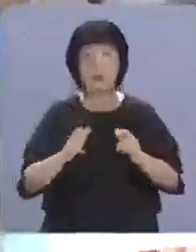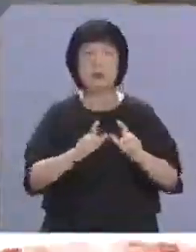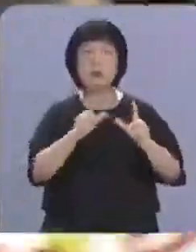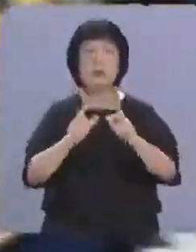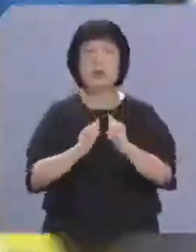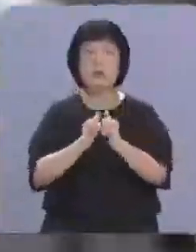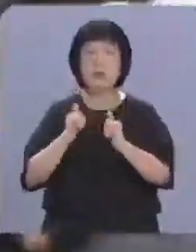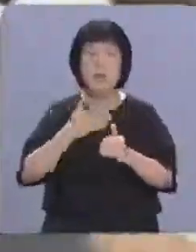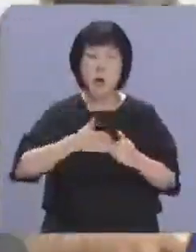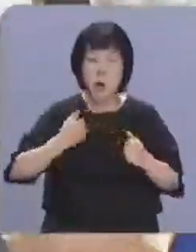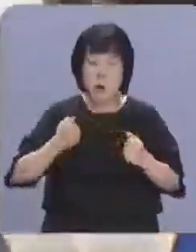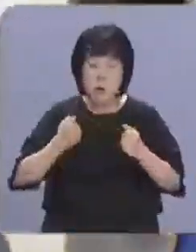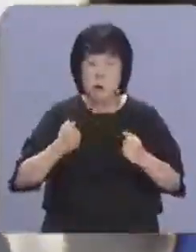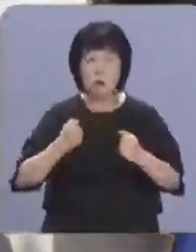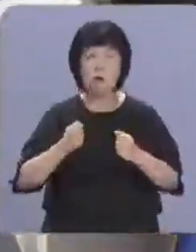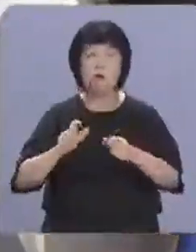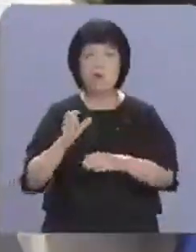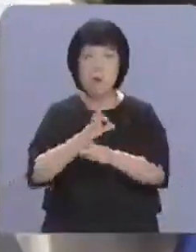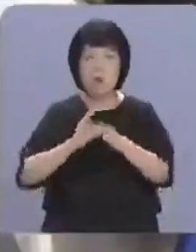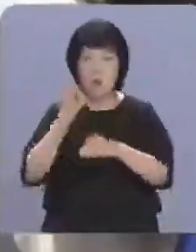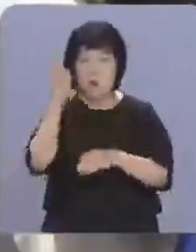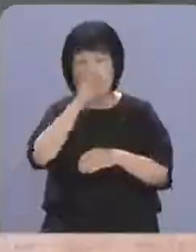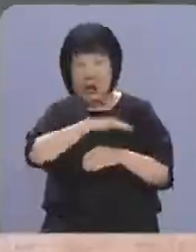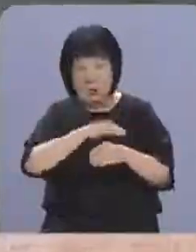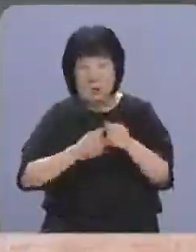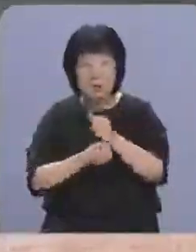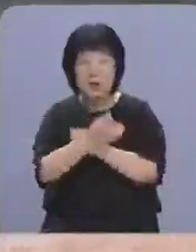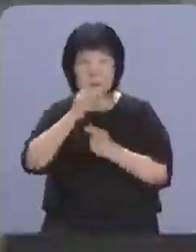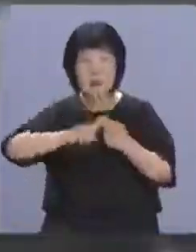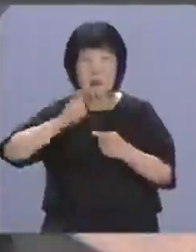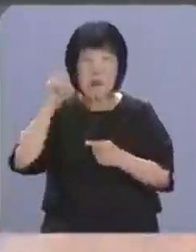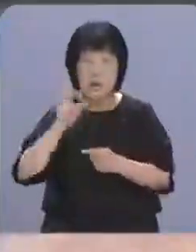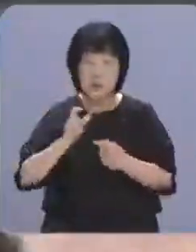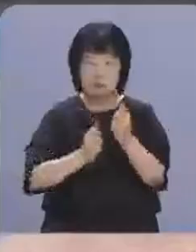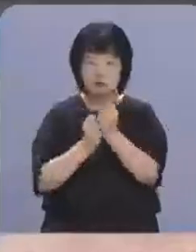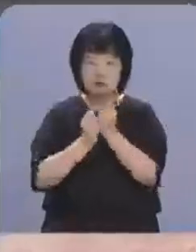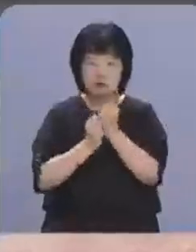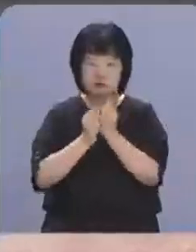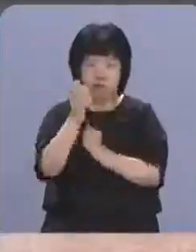지역 경제에 끼칠 악영향을 강조했습니다. 해운대